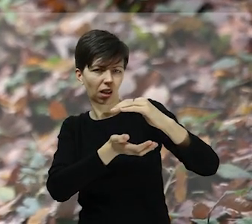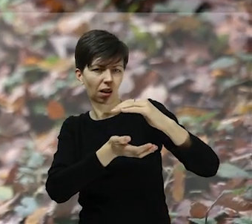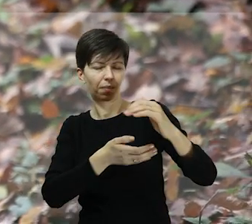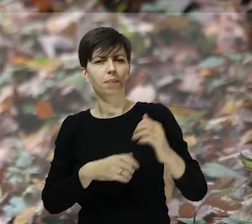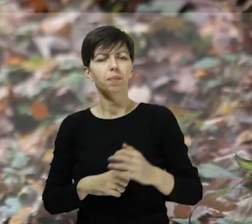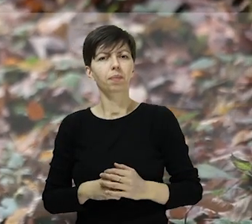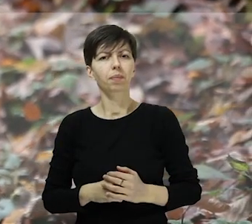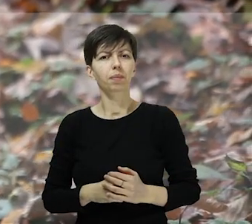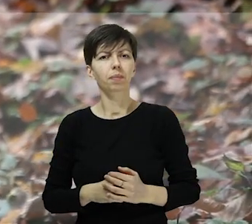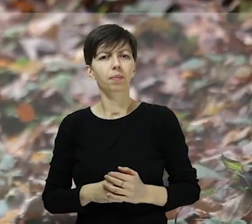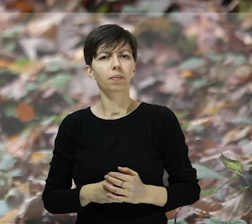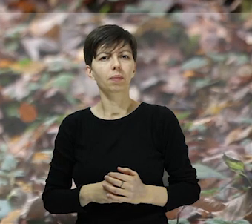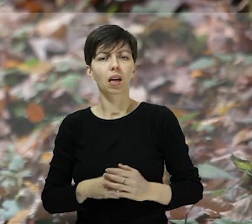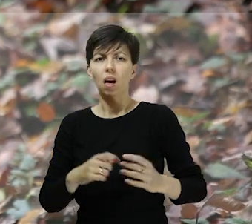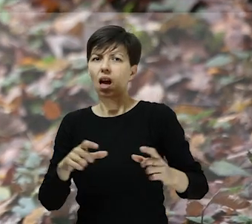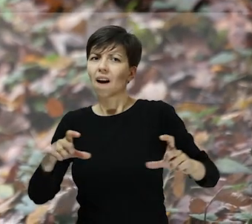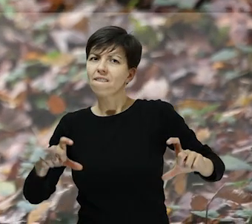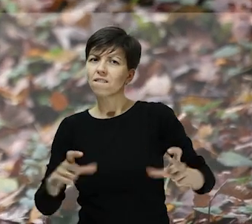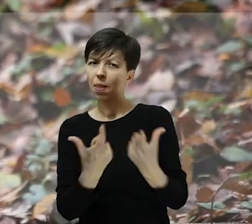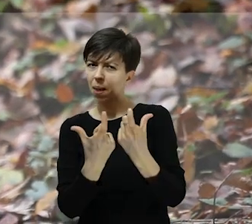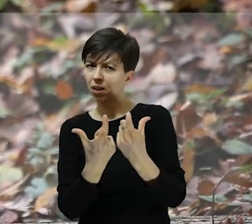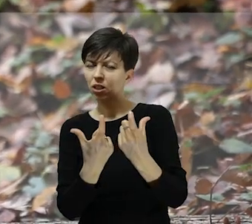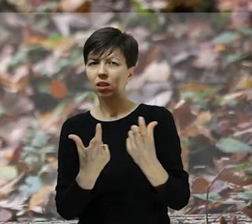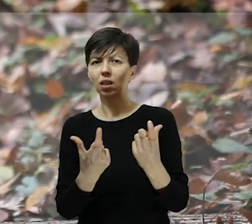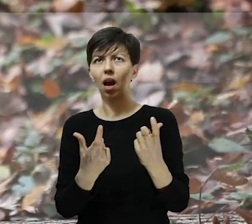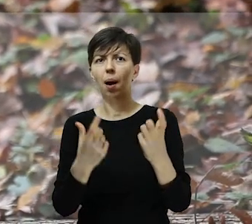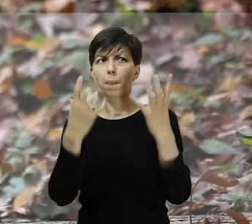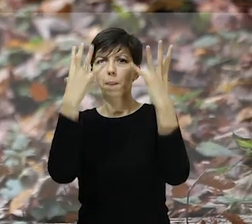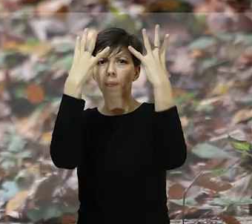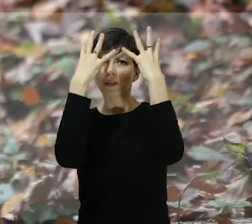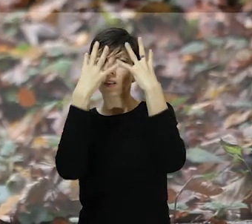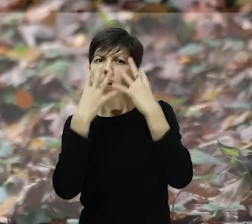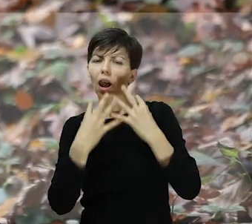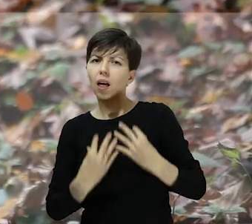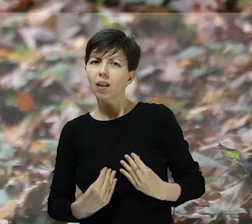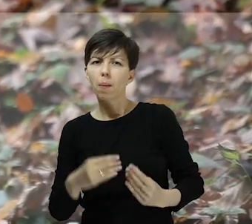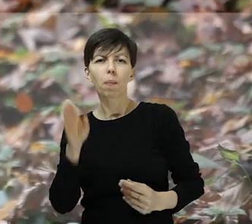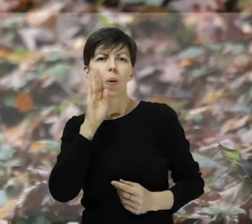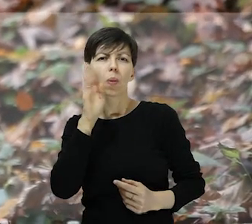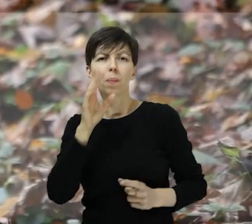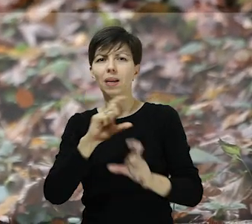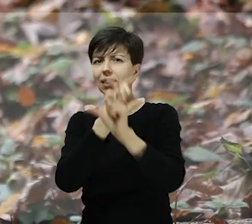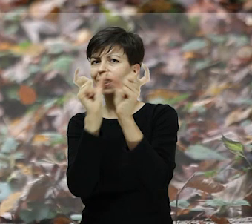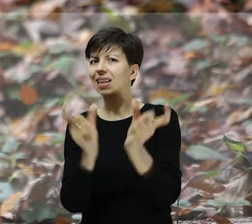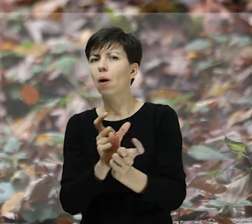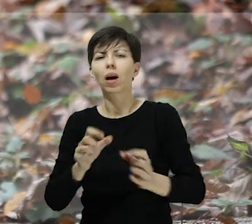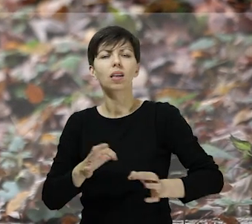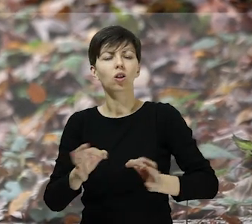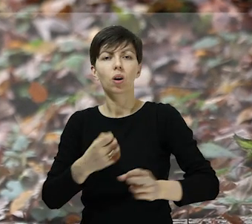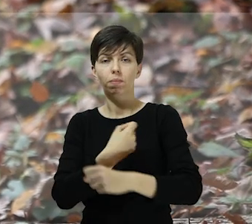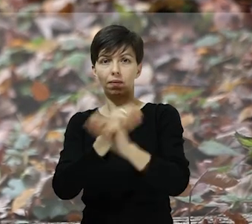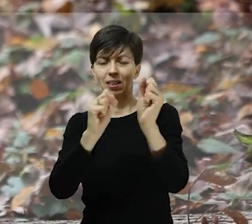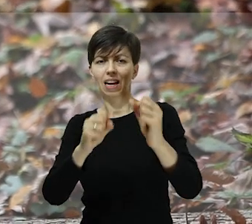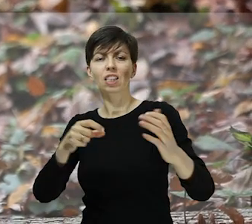która przypomina grób. W wydarzeniu wcielenia jest tak naprawdę obecna cała historia zbawienia,